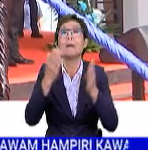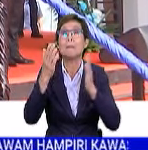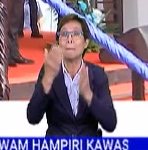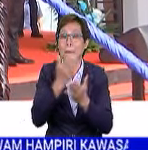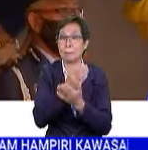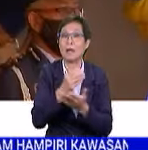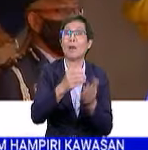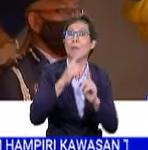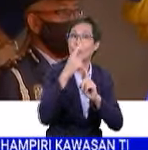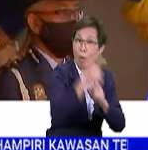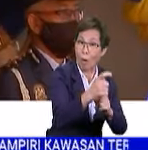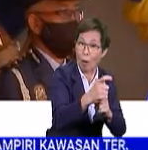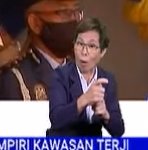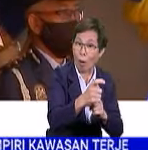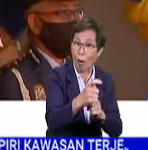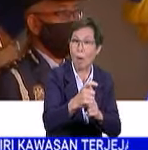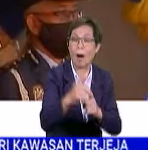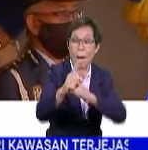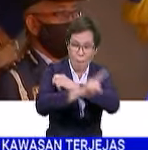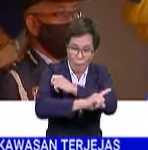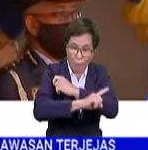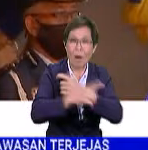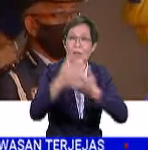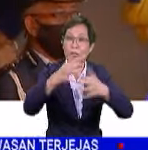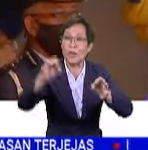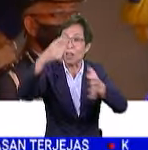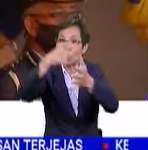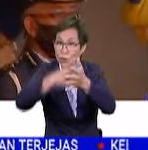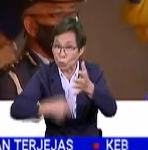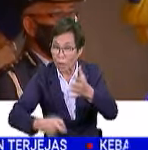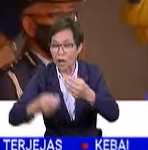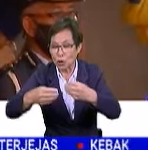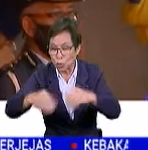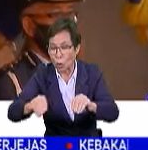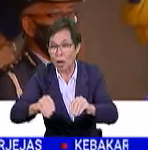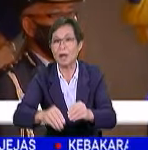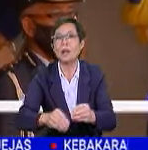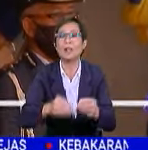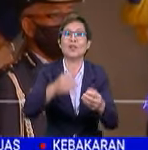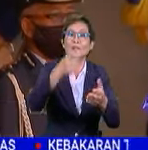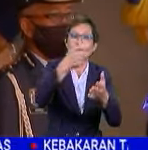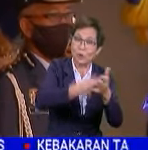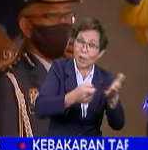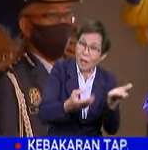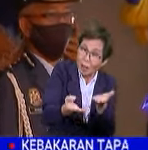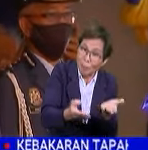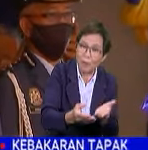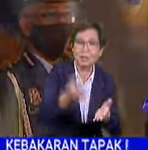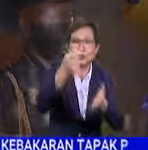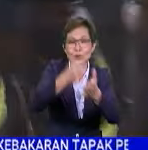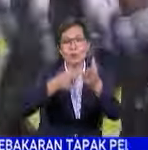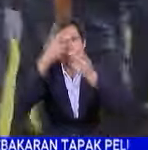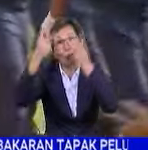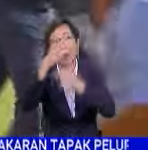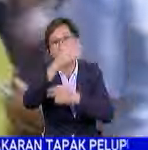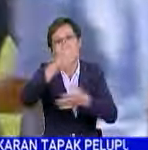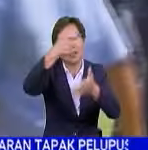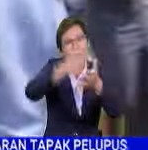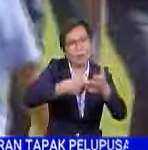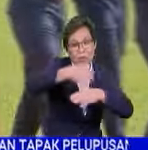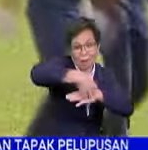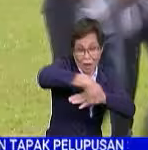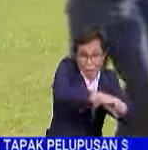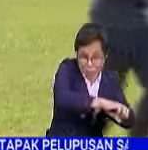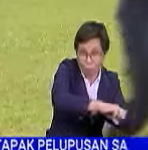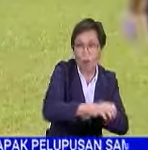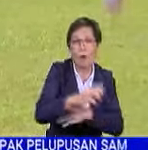termasuk pemberian peringanan penalti, pengecualian cukai jualan, cukai perkhidmatan, cukai pelancongan dan duty ekspor.